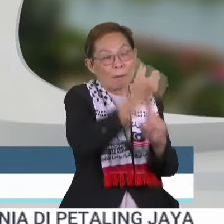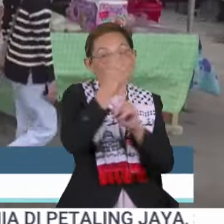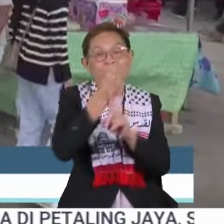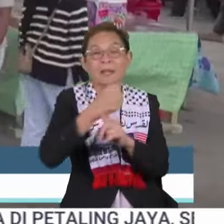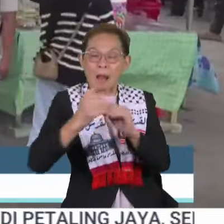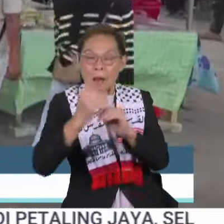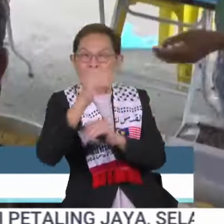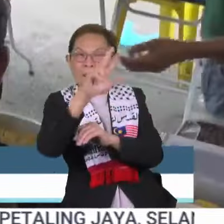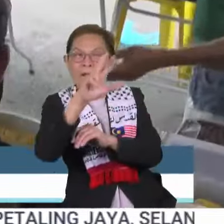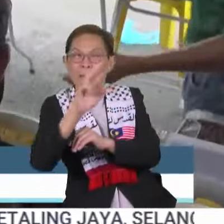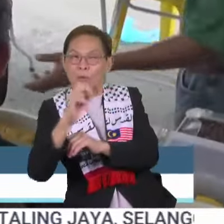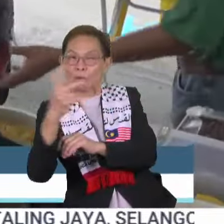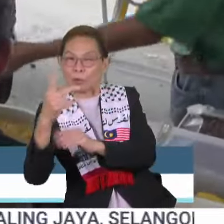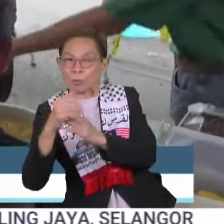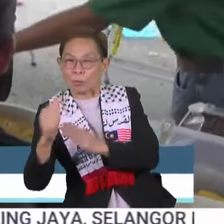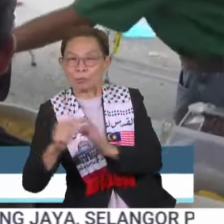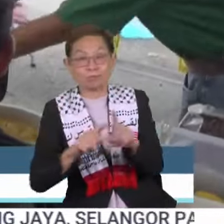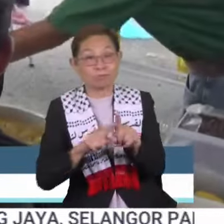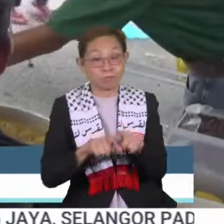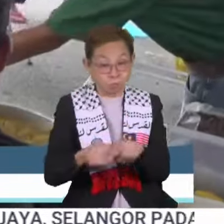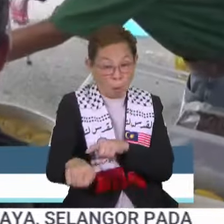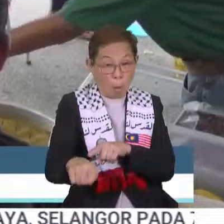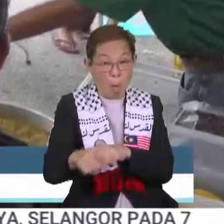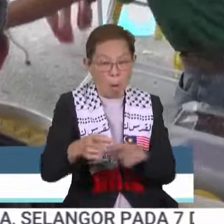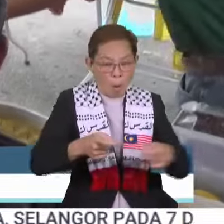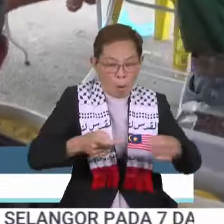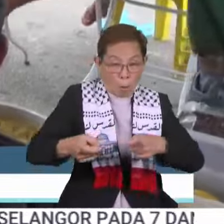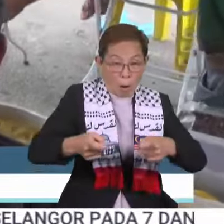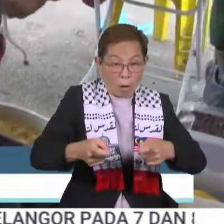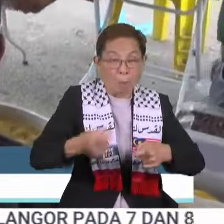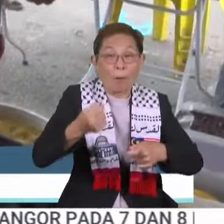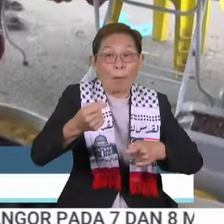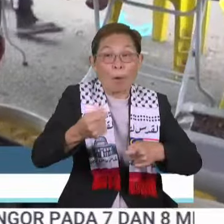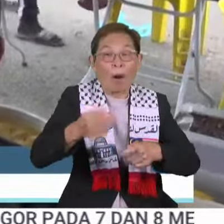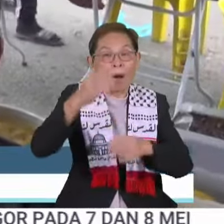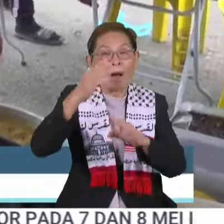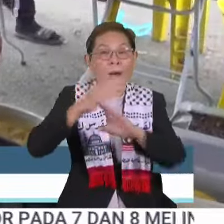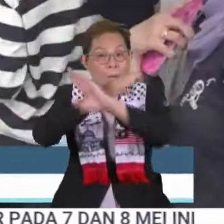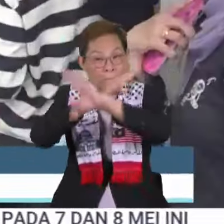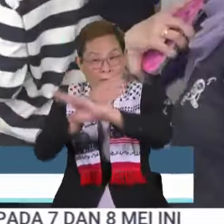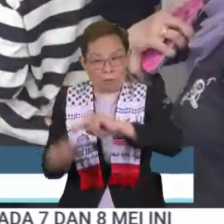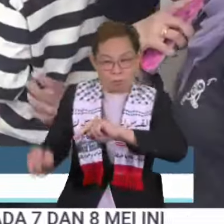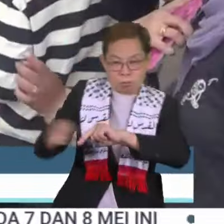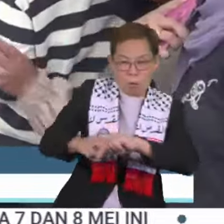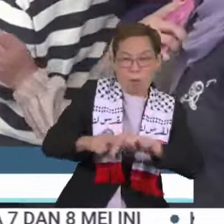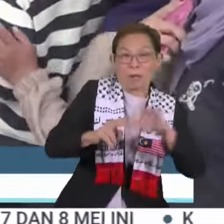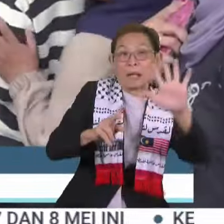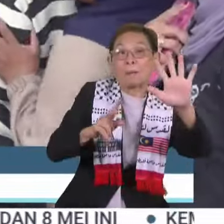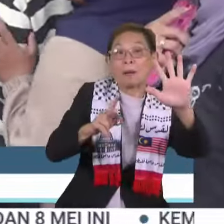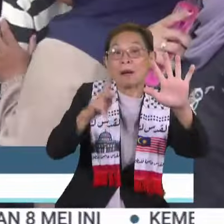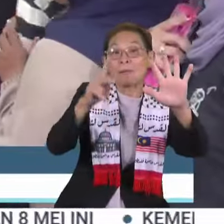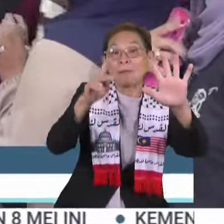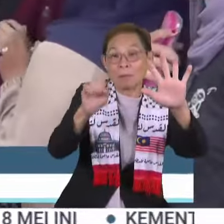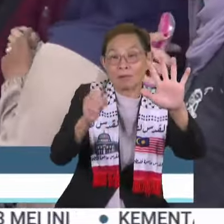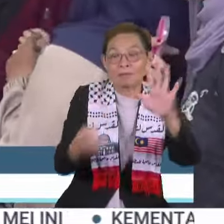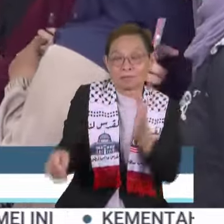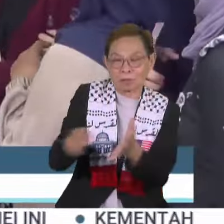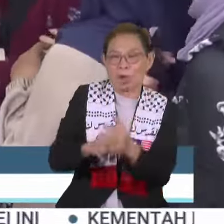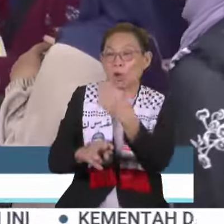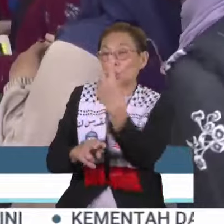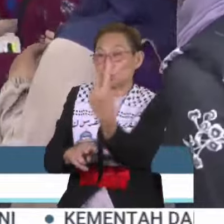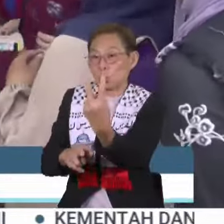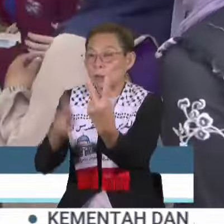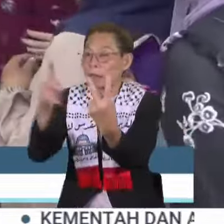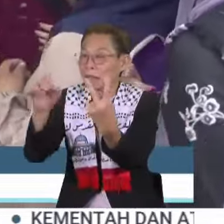RM30,000. Kes tertinggi melibatkan Akta Kawalan Harga dan Anti Pencatutan 2011 iaitu 5 kes dicatatkan, manakala 2